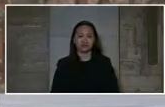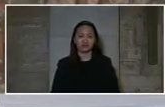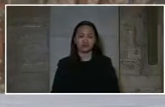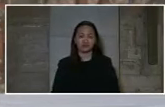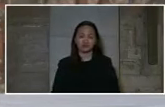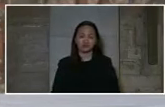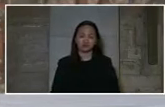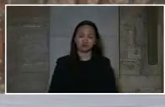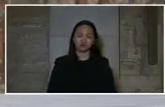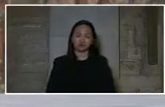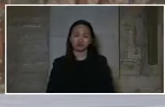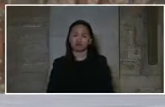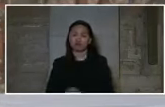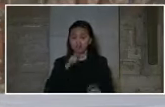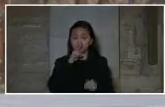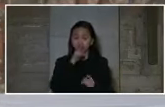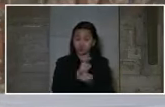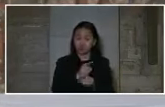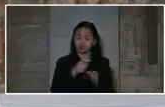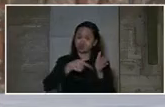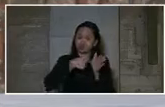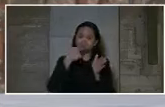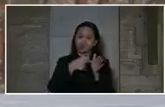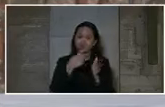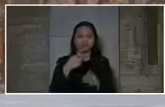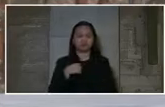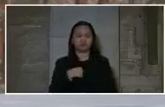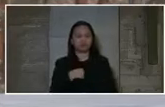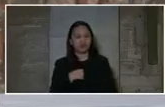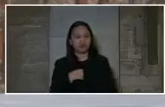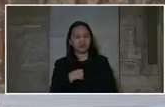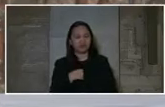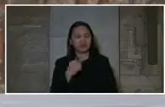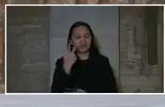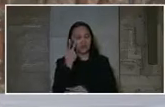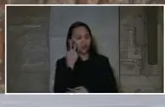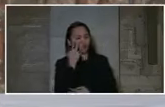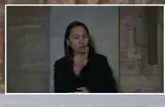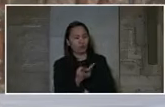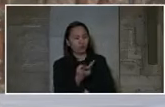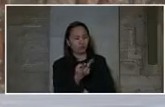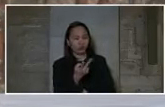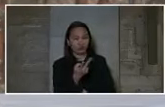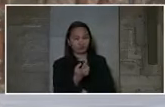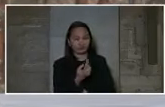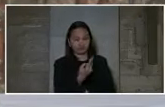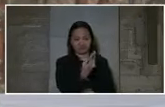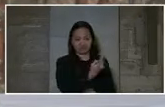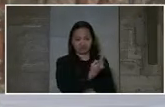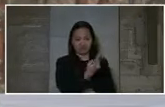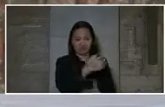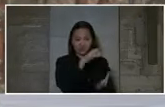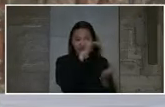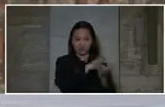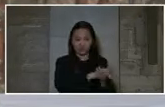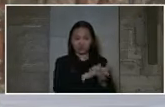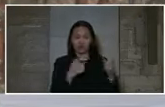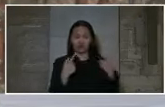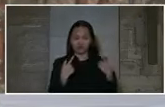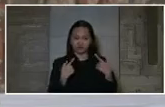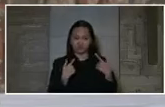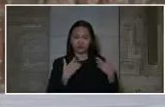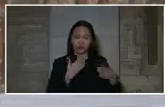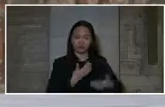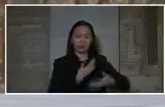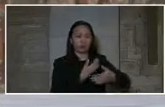Sa totoo lang po, minsan, pag nakakakita ako ng mga mag-asawa na may